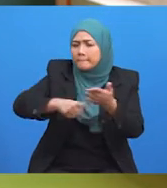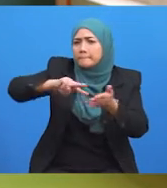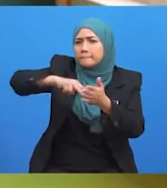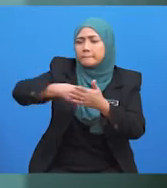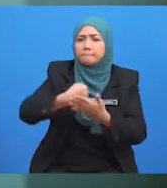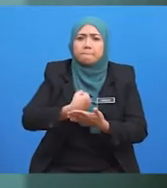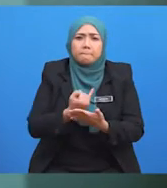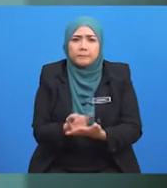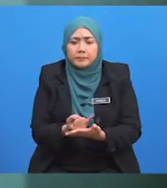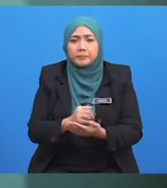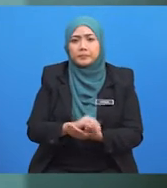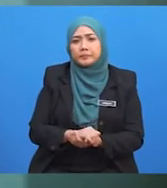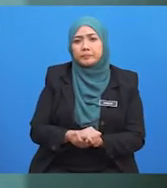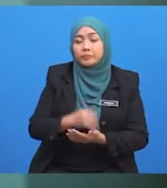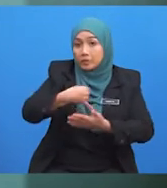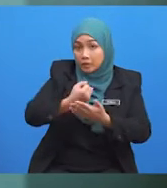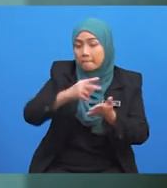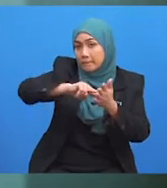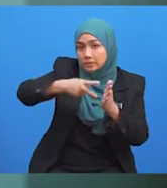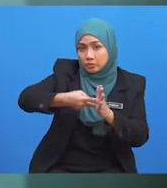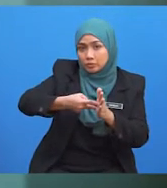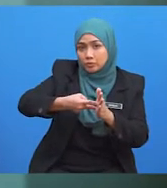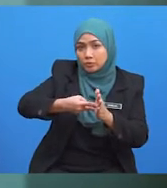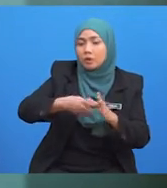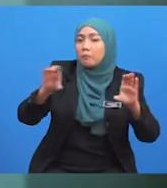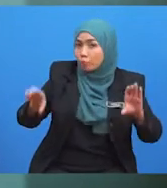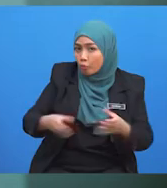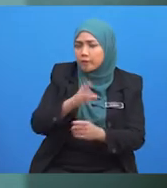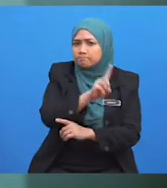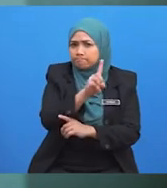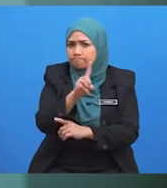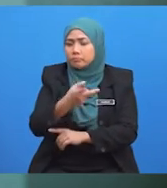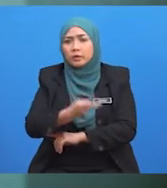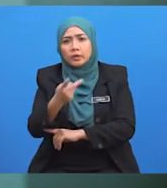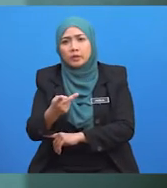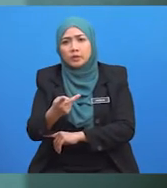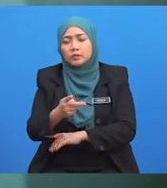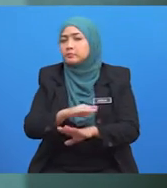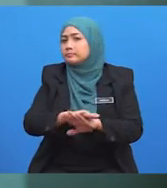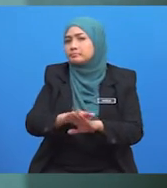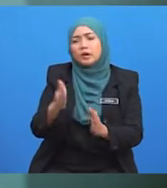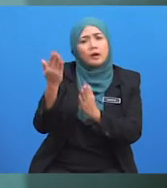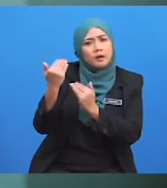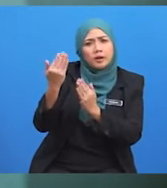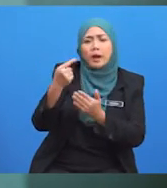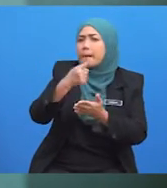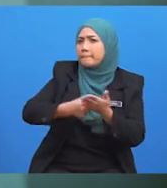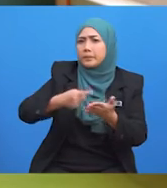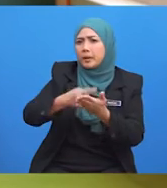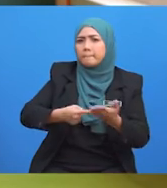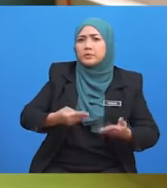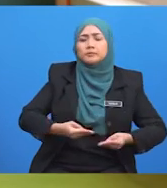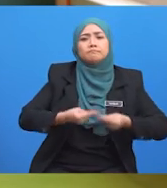murid-murid? Ikhlas bermaksud membuat sesuatu tanpa mengharapkan apa-apa